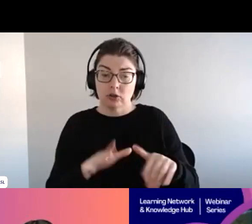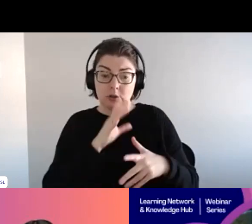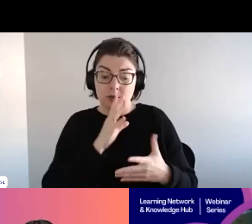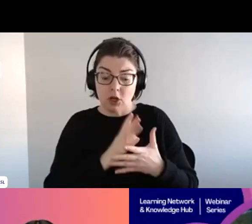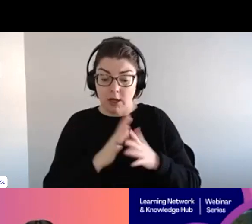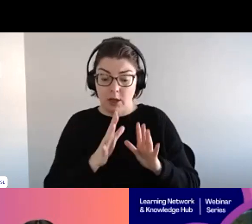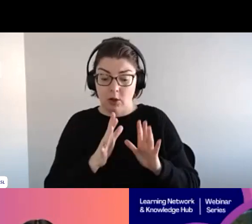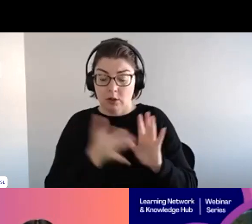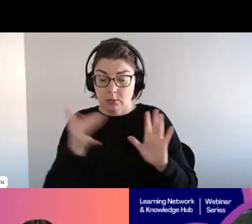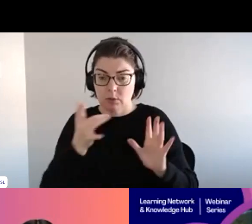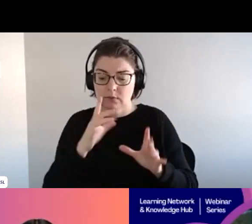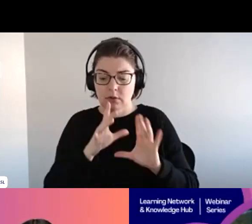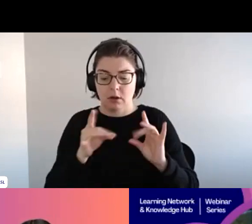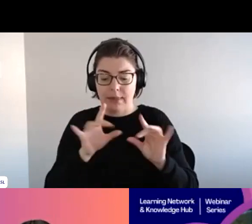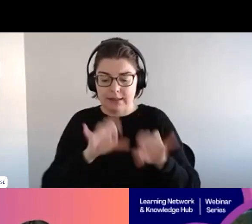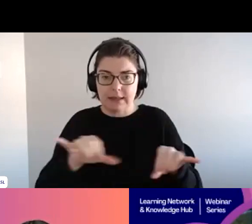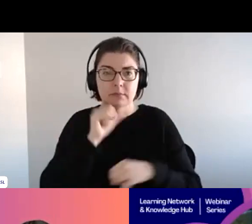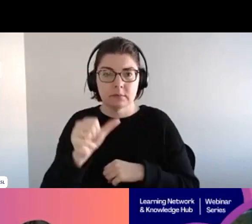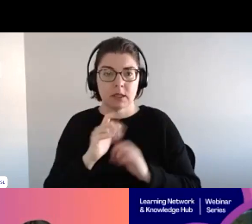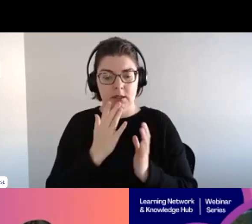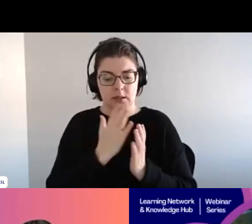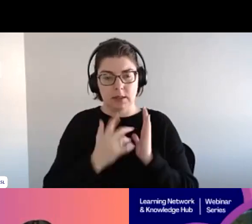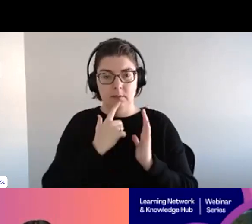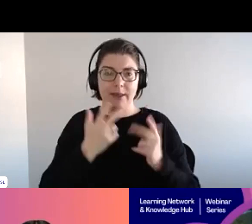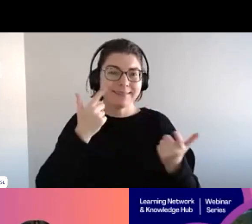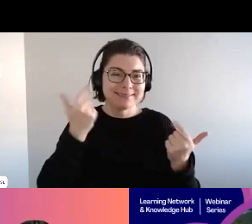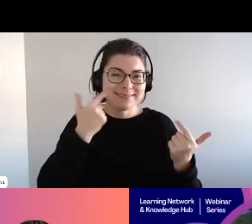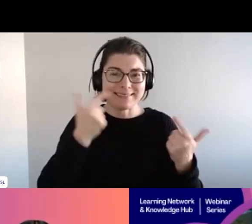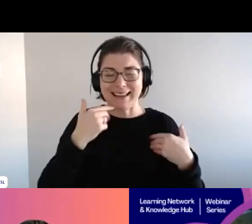parle de maltraitance de la même manière certains